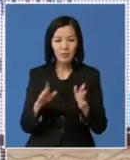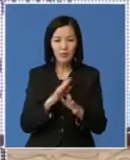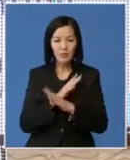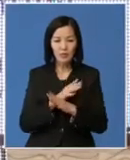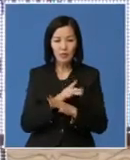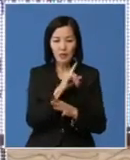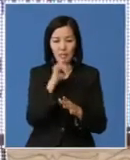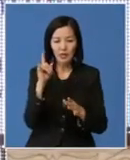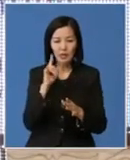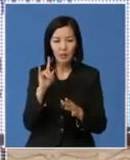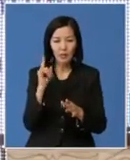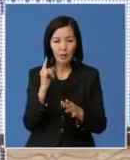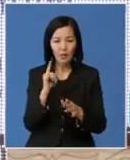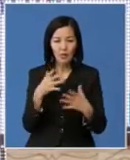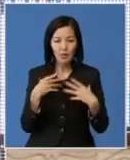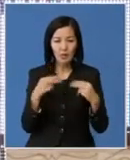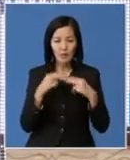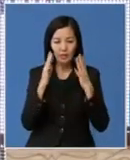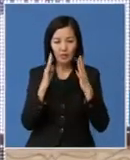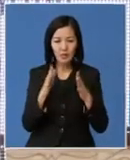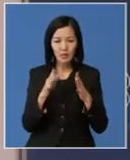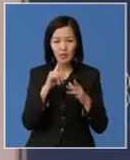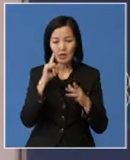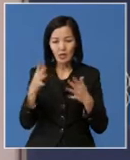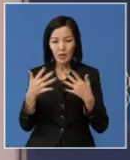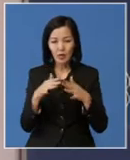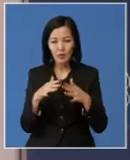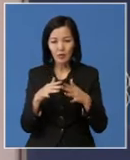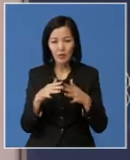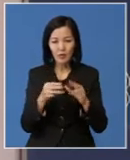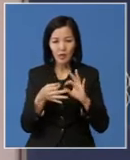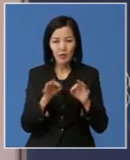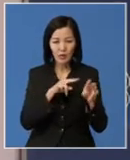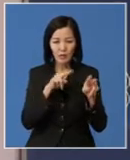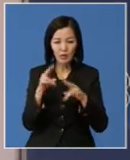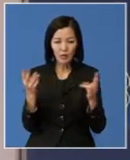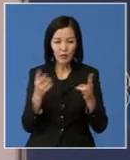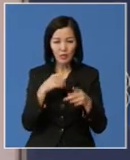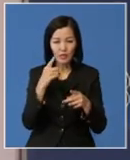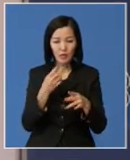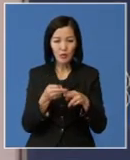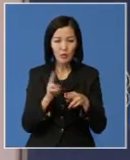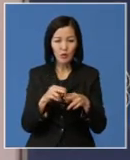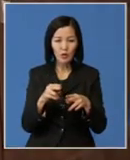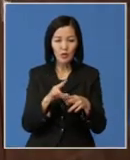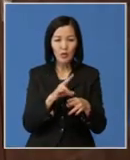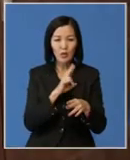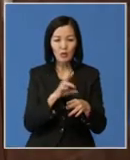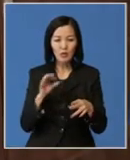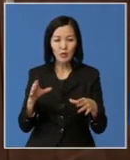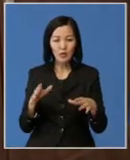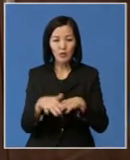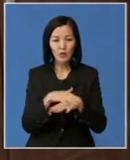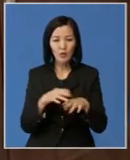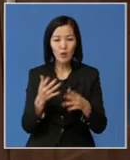бала денсаулығына да басты назар аударылды. Әсіресе шалғай аймақ тұрғындарын жіті бақылау керектігі айтылды. Өйткені партияның қоғамдық қабылдауына